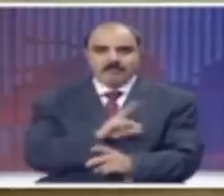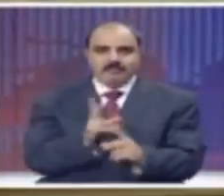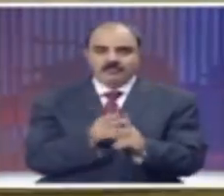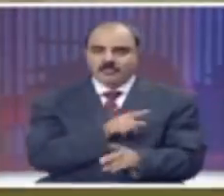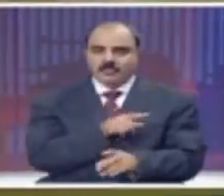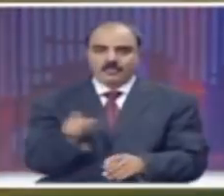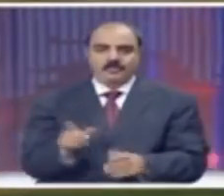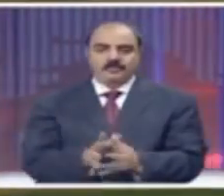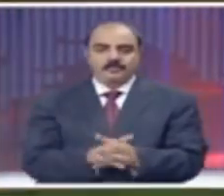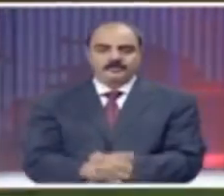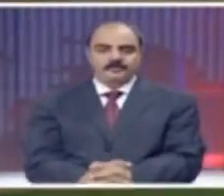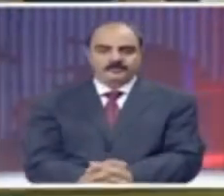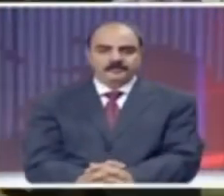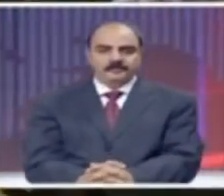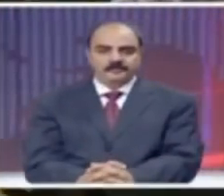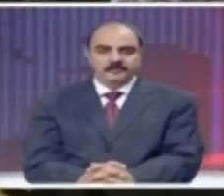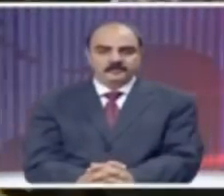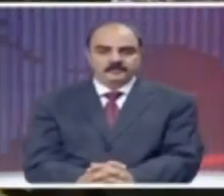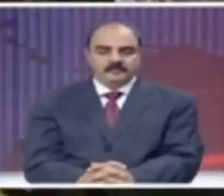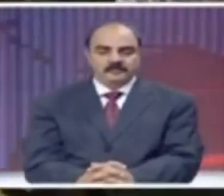صعبة اقتصاديا.